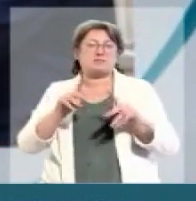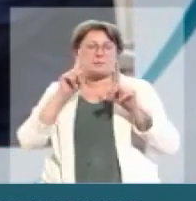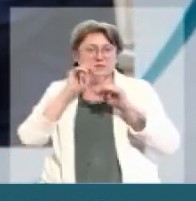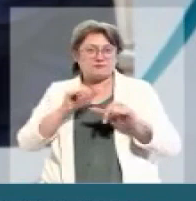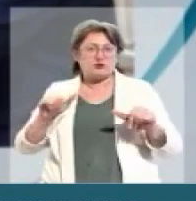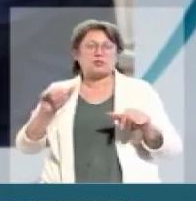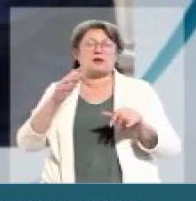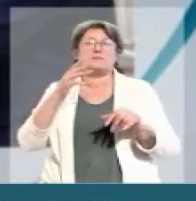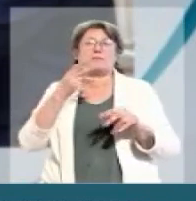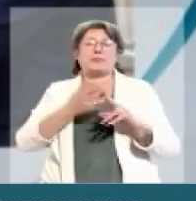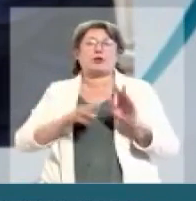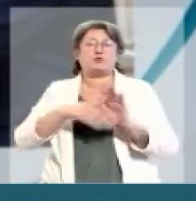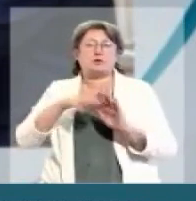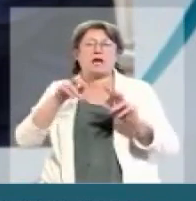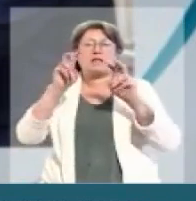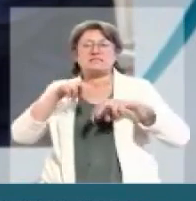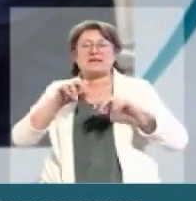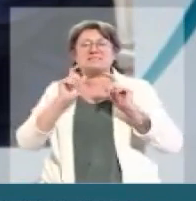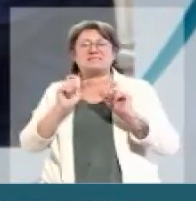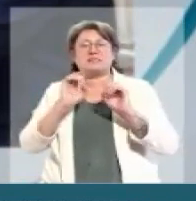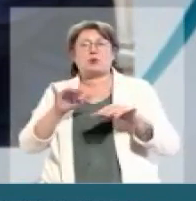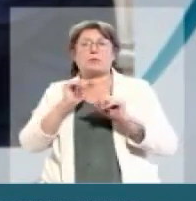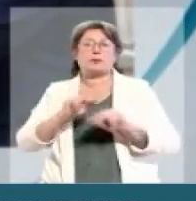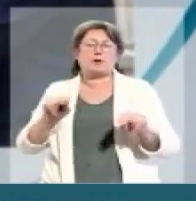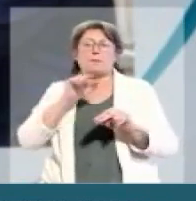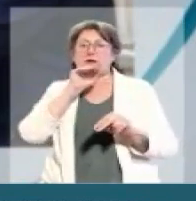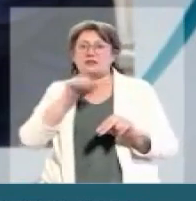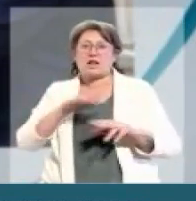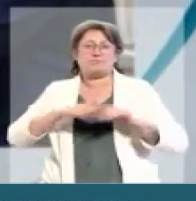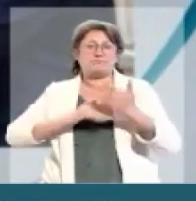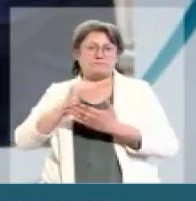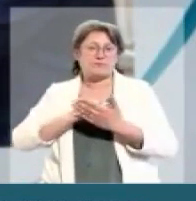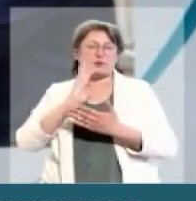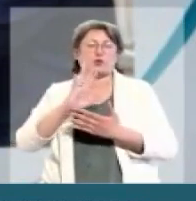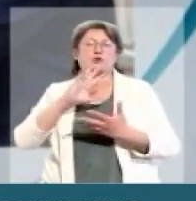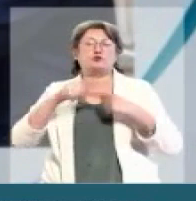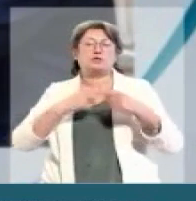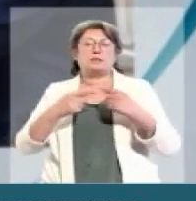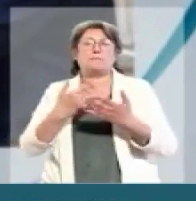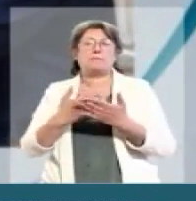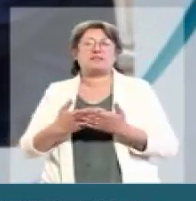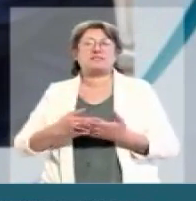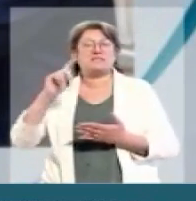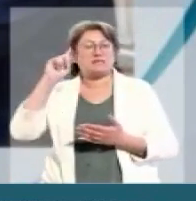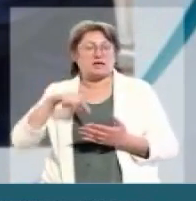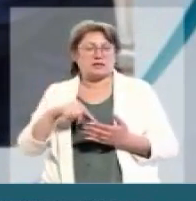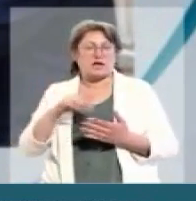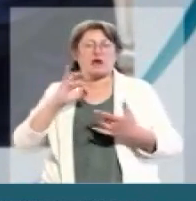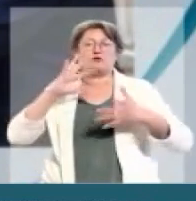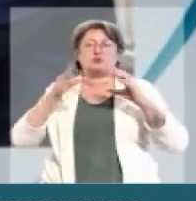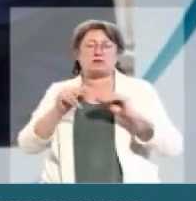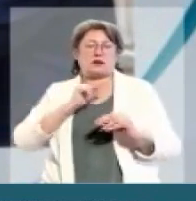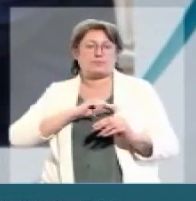просвещения, совершенствуется процедура аттестации педагогов. Профессиональная компетенция педагога будет оцениваться только через предметные знания, а